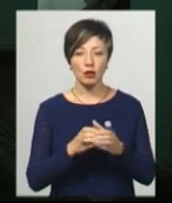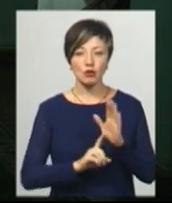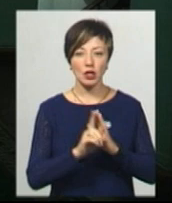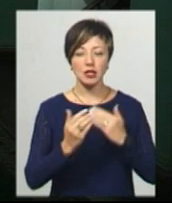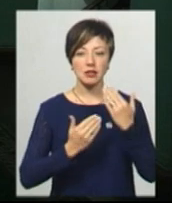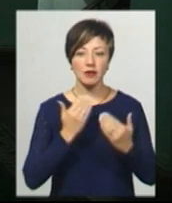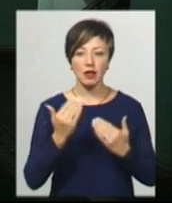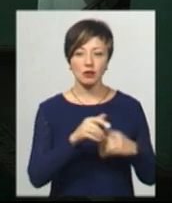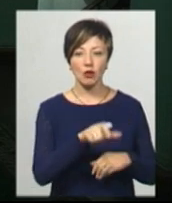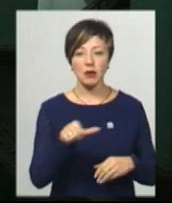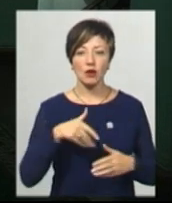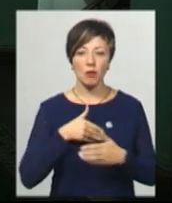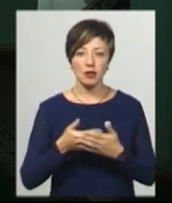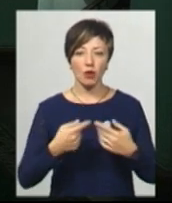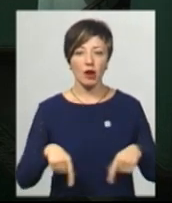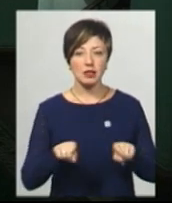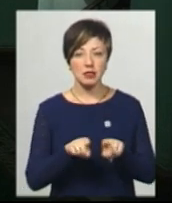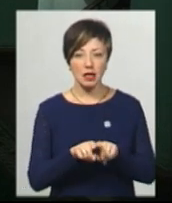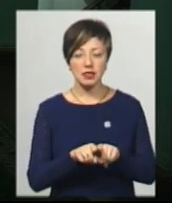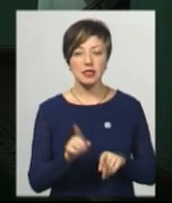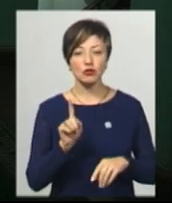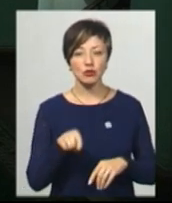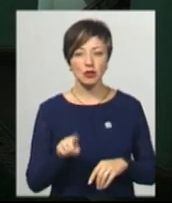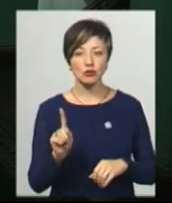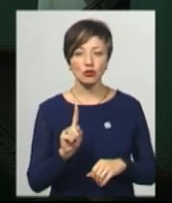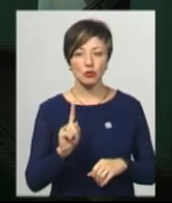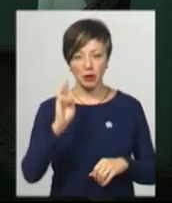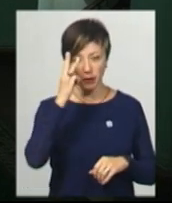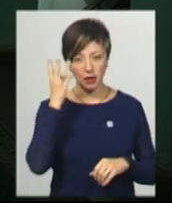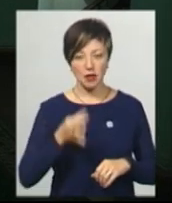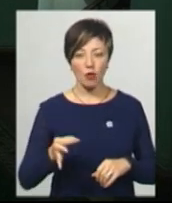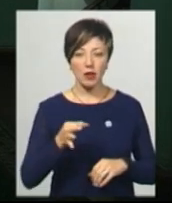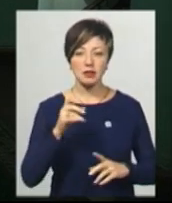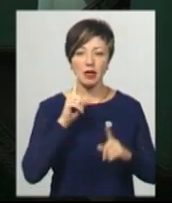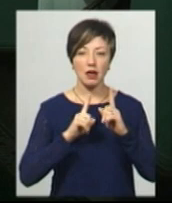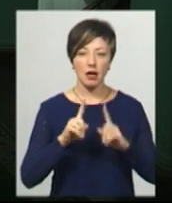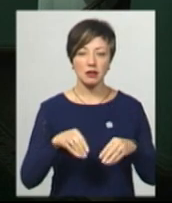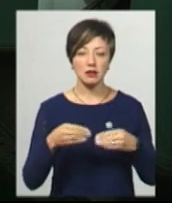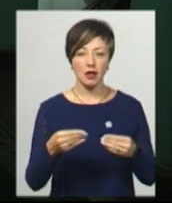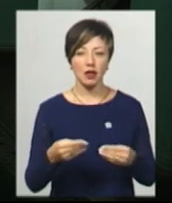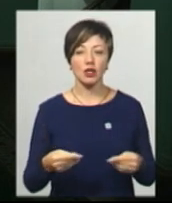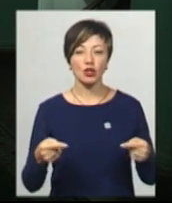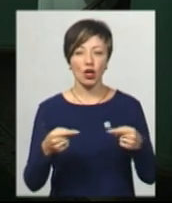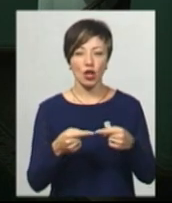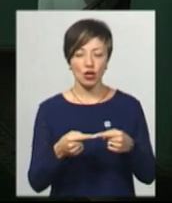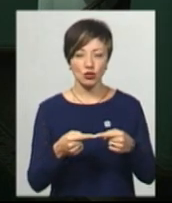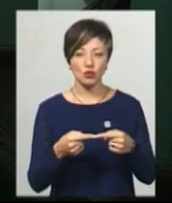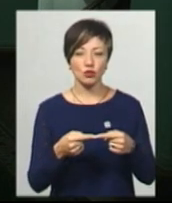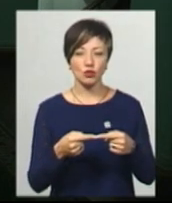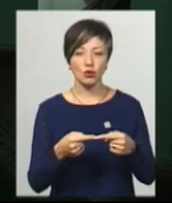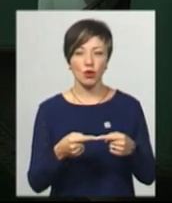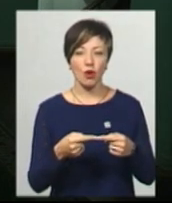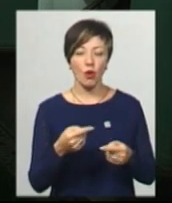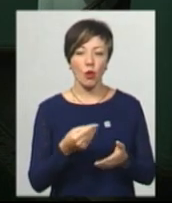звертатися громадяни, громадські організації з тим, щоб Хмельницька обласна рада дала належну оцінку подіям,